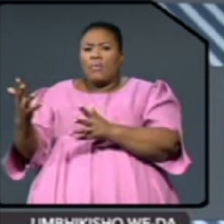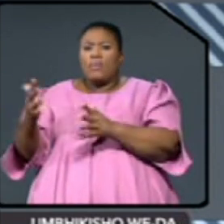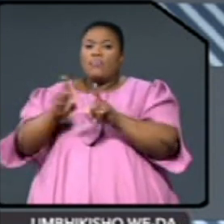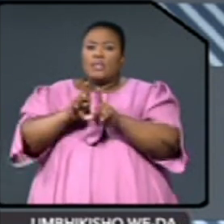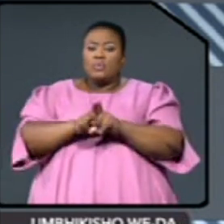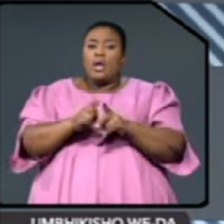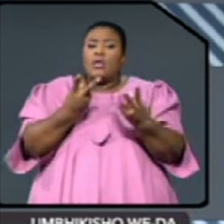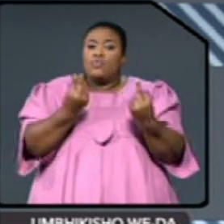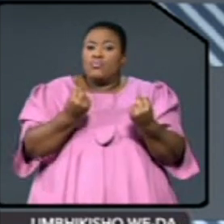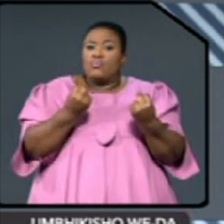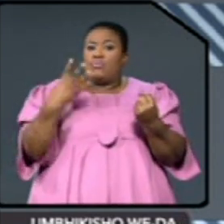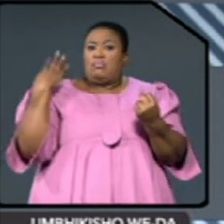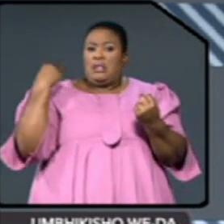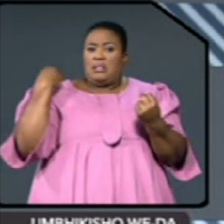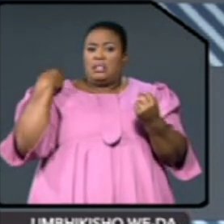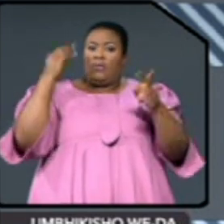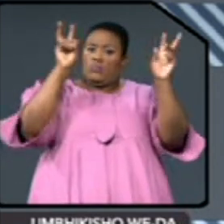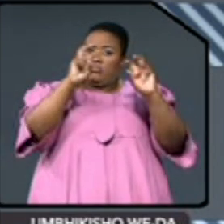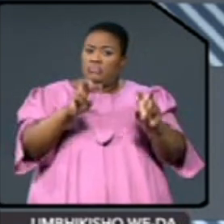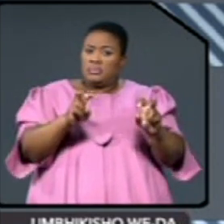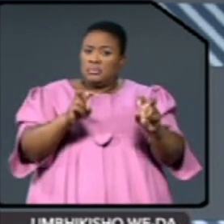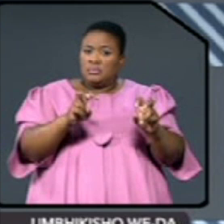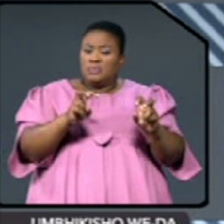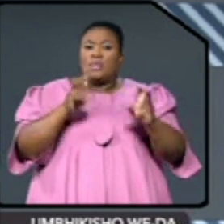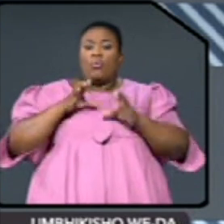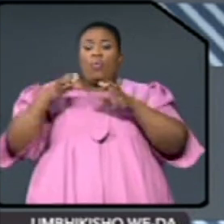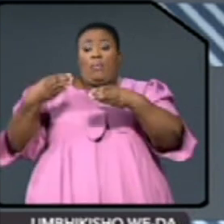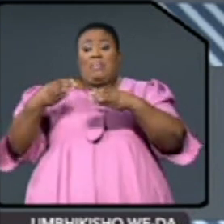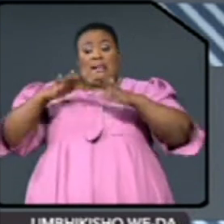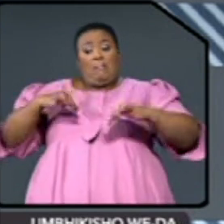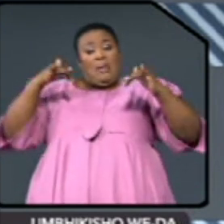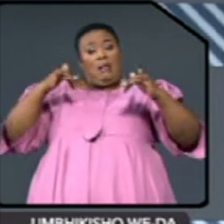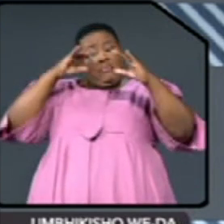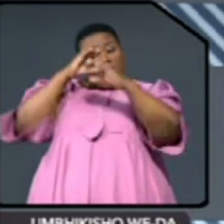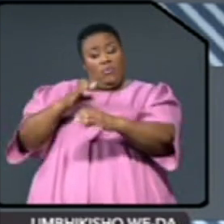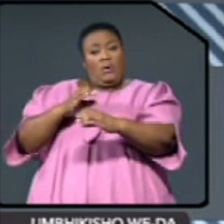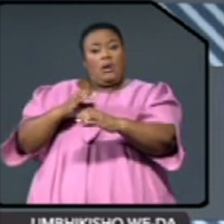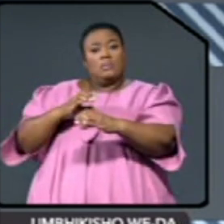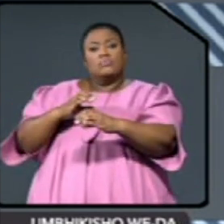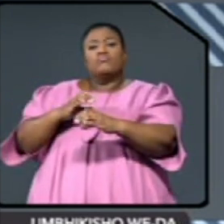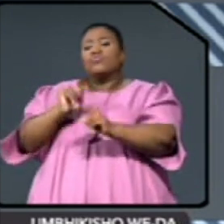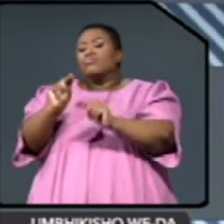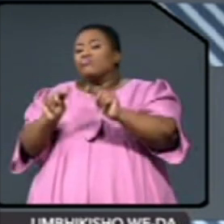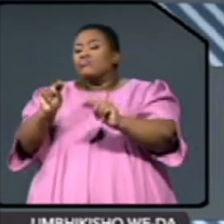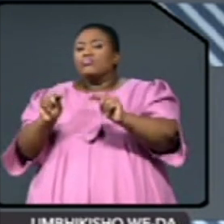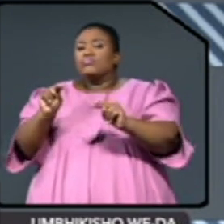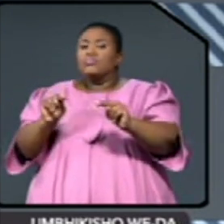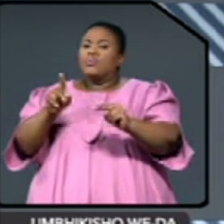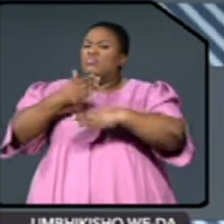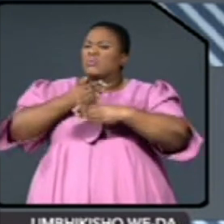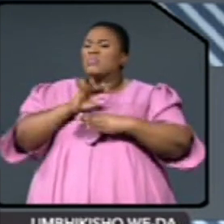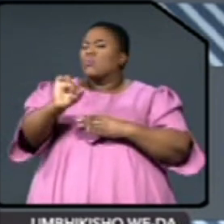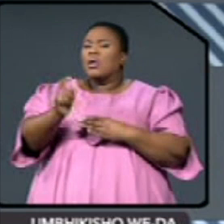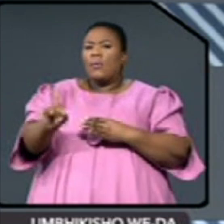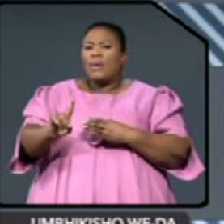nalongqongqosho omusho kagesi akuzuba na committee eparlamente ebhekana nokuthi ke kahle kahle umsebenzi wakho uyini uzobe